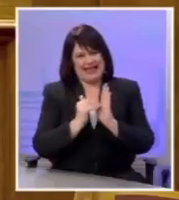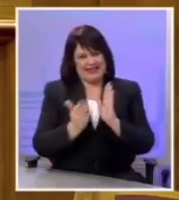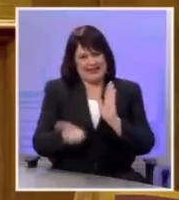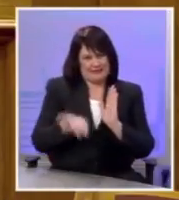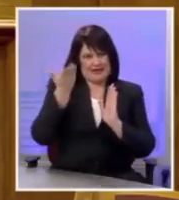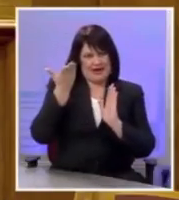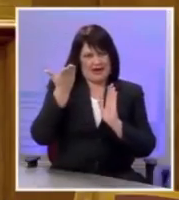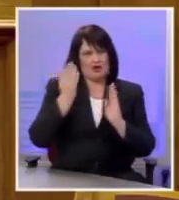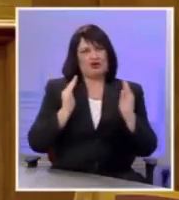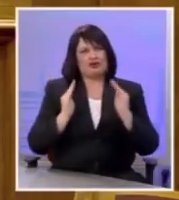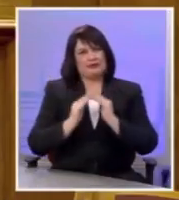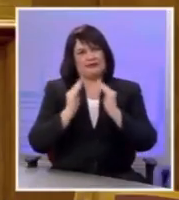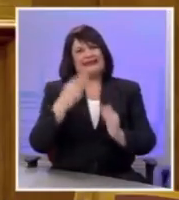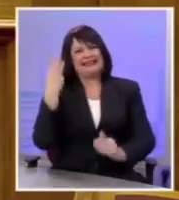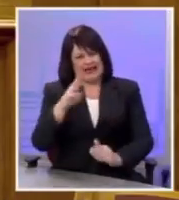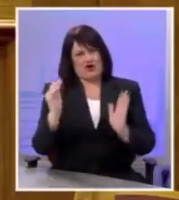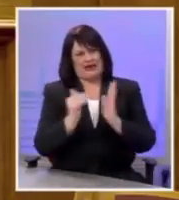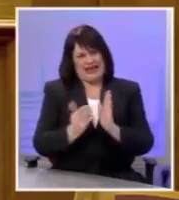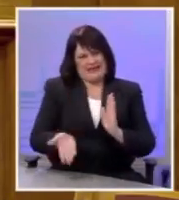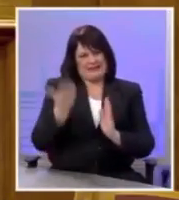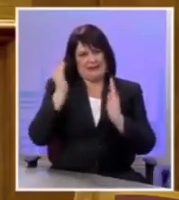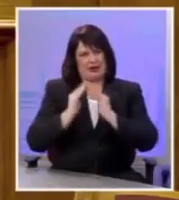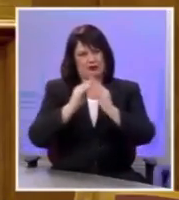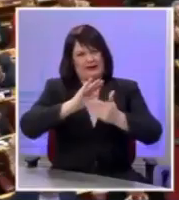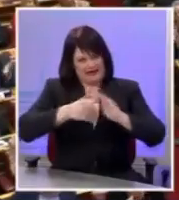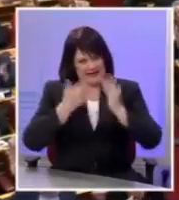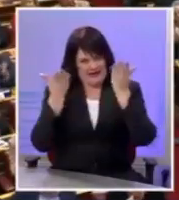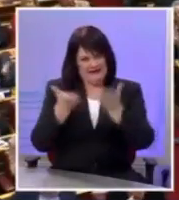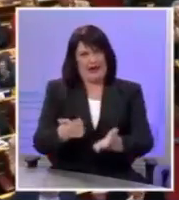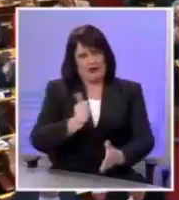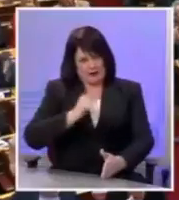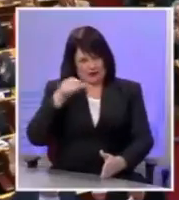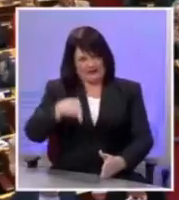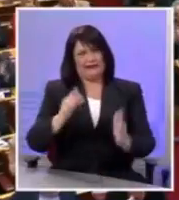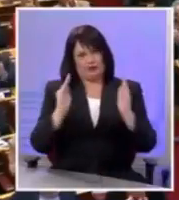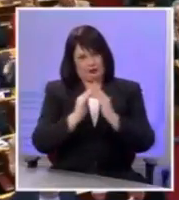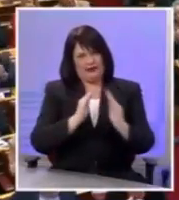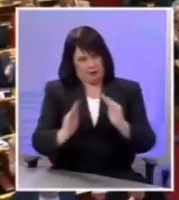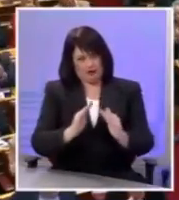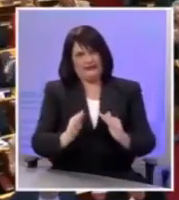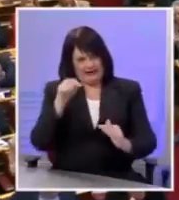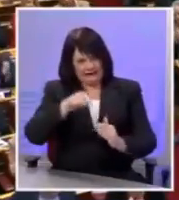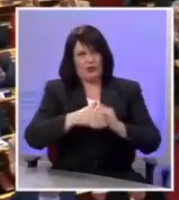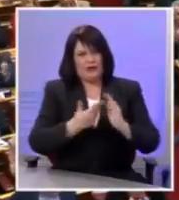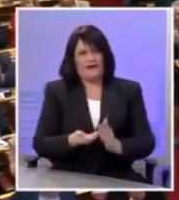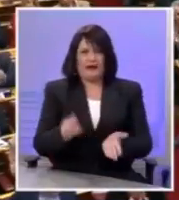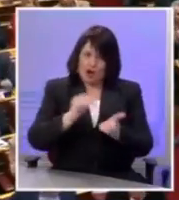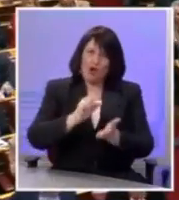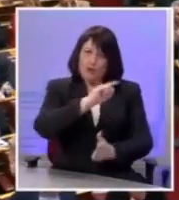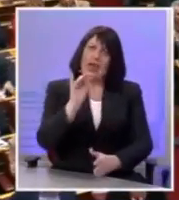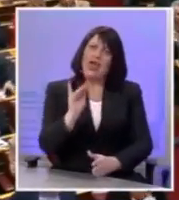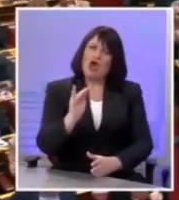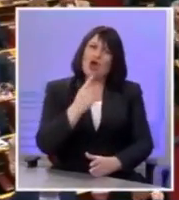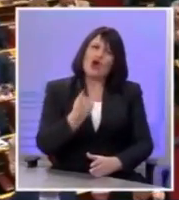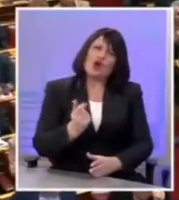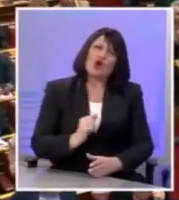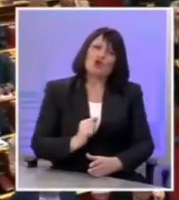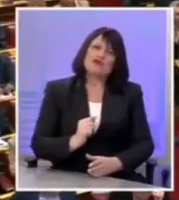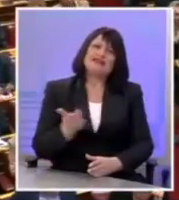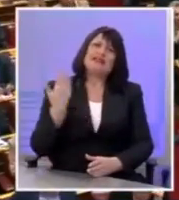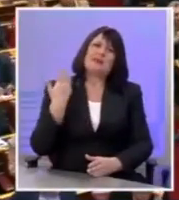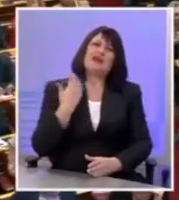πάνω σπίτι πάνω από 300.000. Αυτοί είναι οι ιδιοκτήτες. Και να σας κάνω και άλλη μια ερώτηση που σας έκανε ο